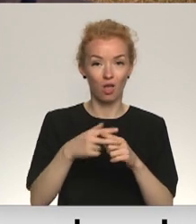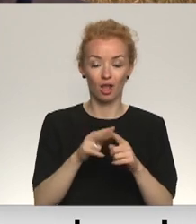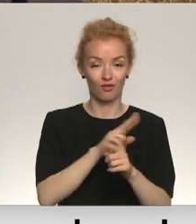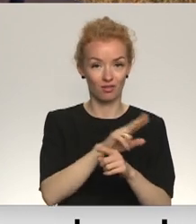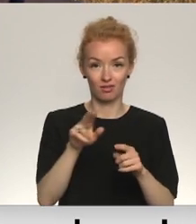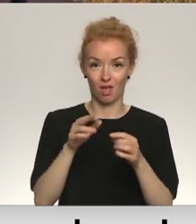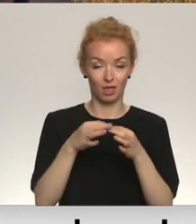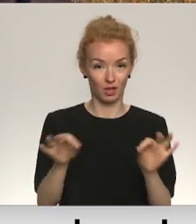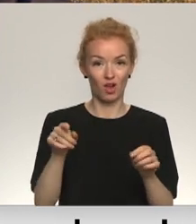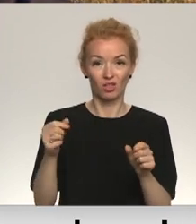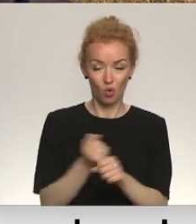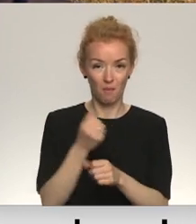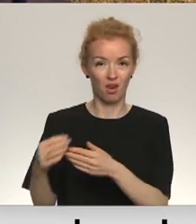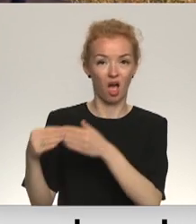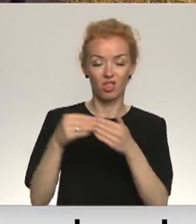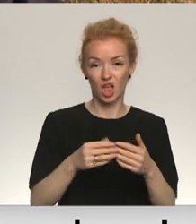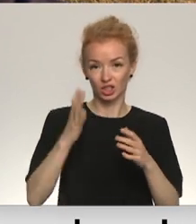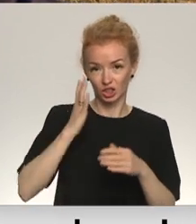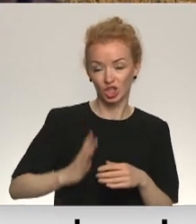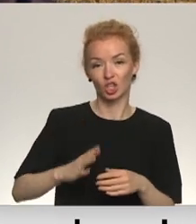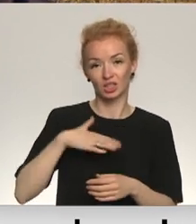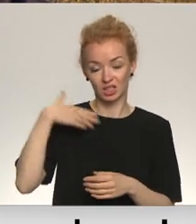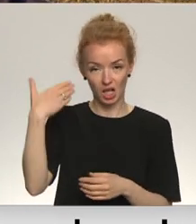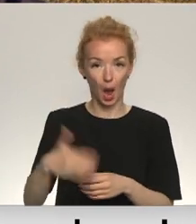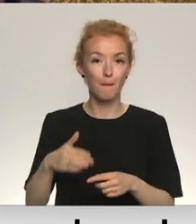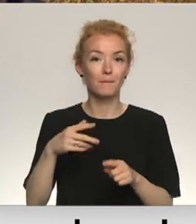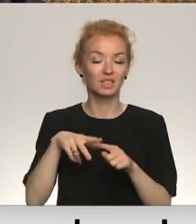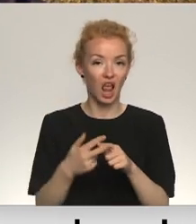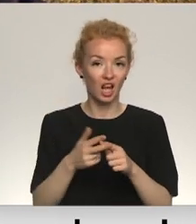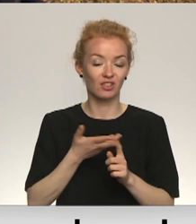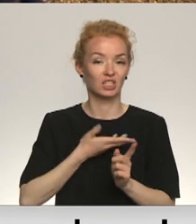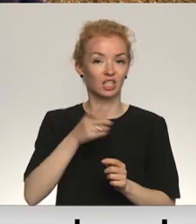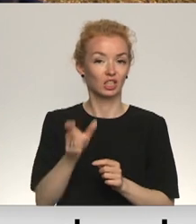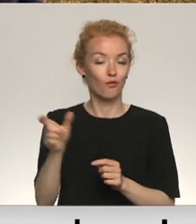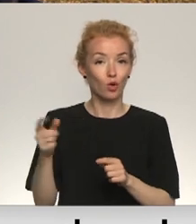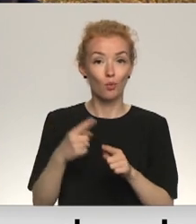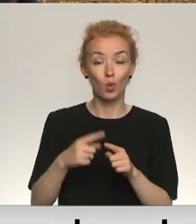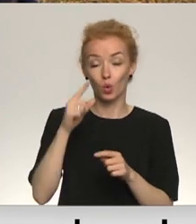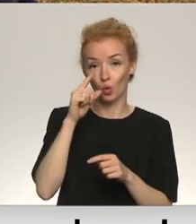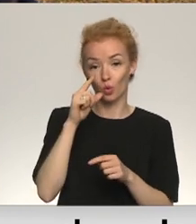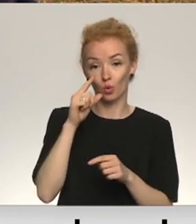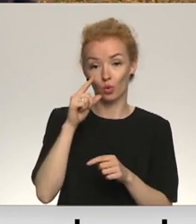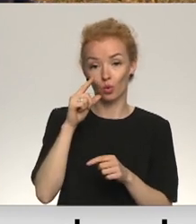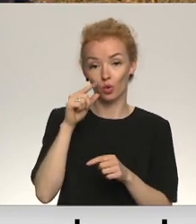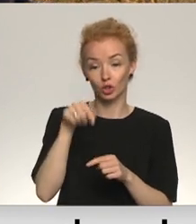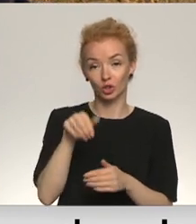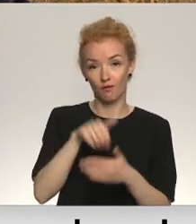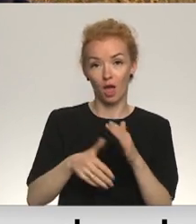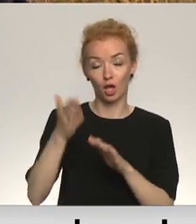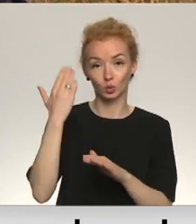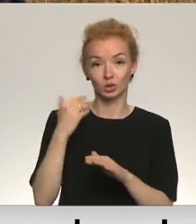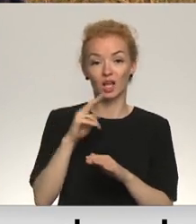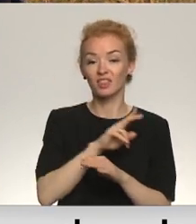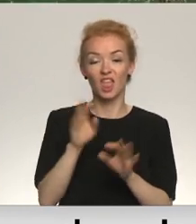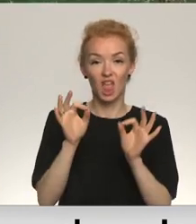Tas atnesa ciešanas un sāpes Latvijas un Jelgavas iedzīvotājiem. Un, būtams, šī vēsturiskā netaisnība vienreiz